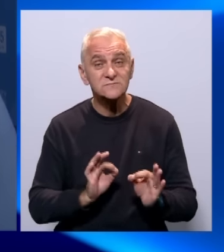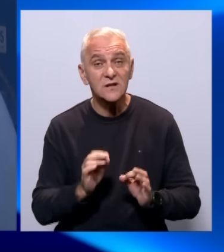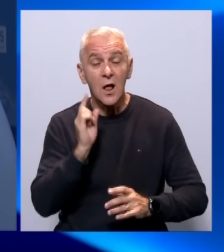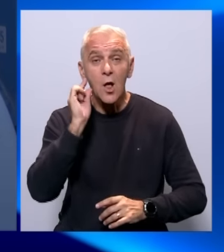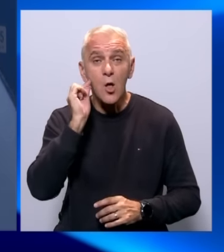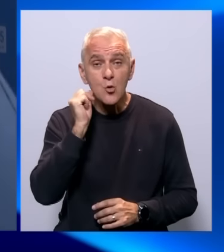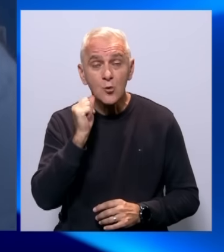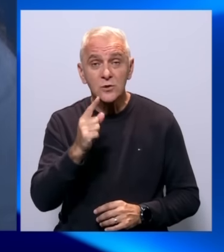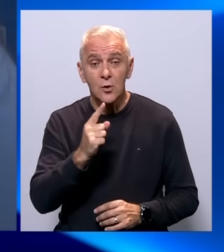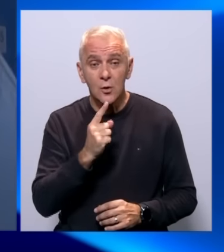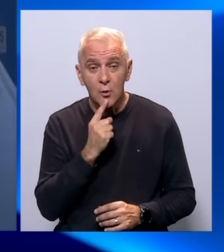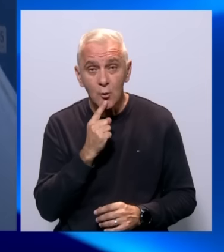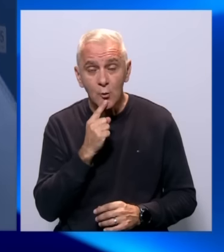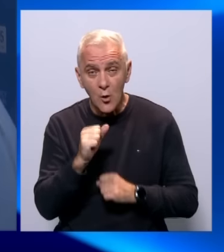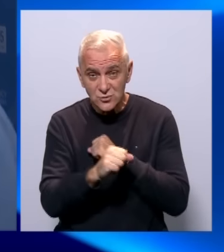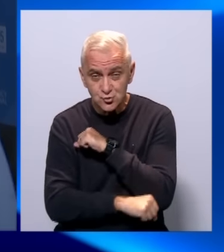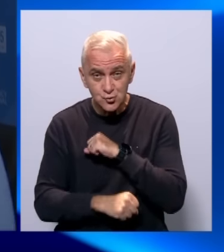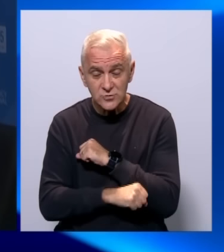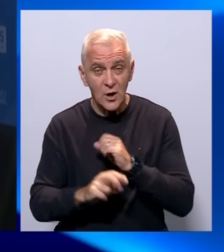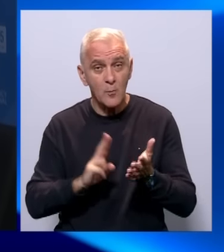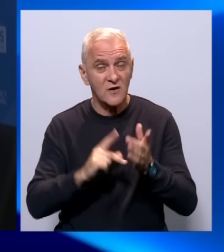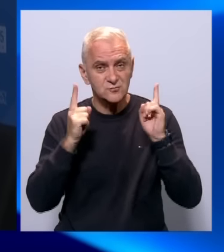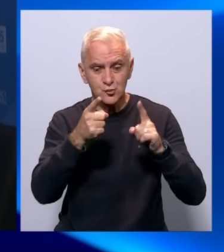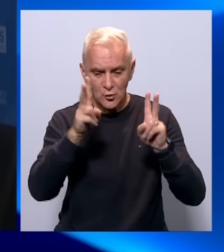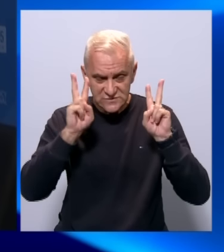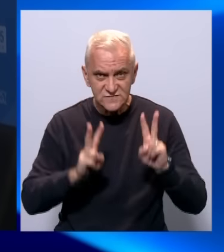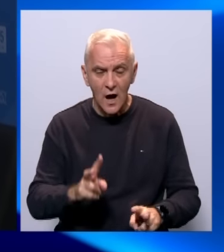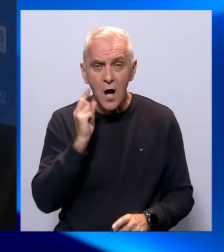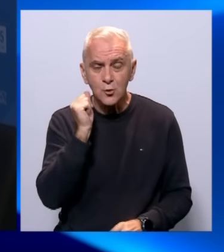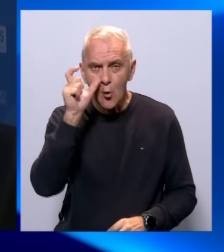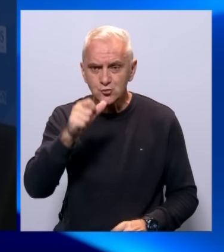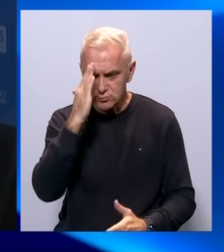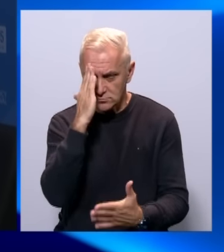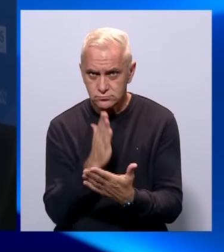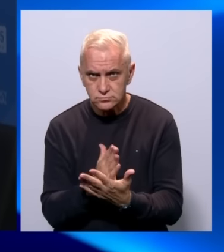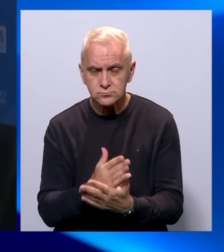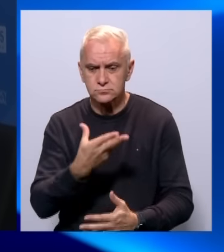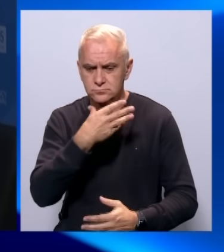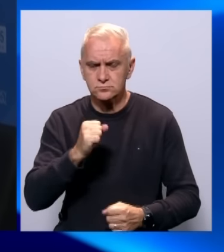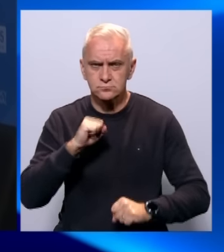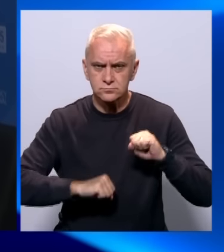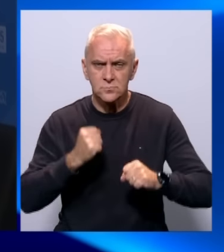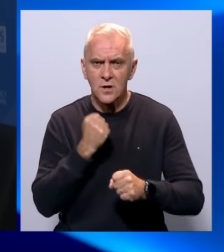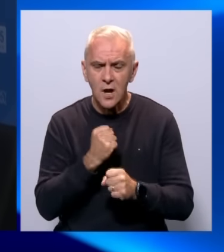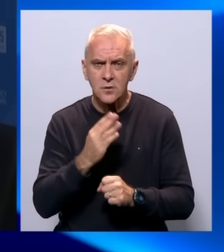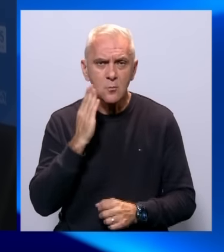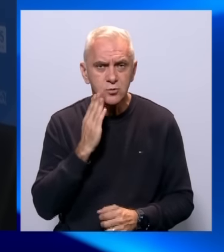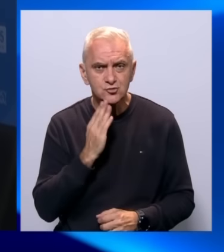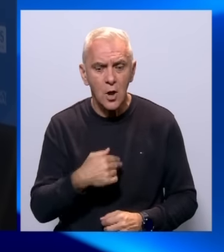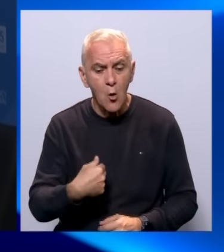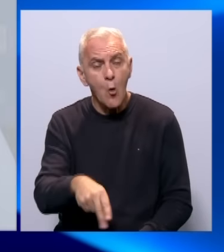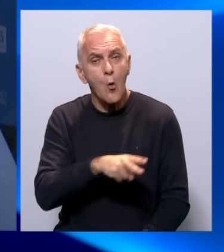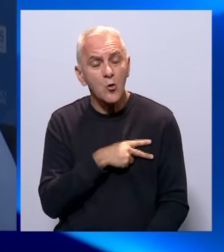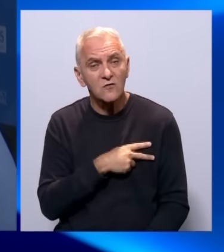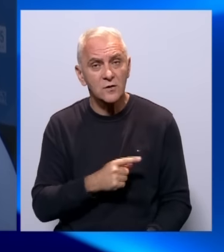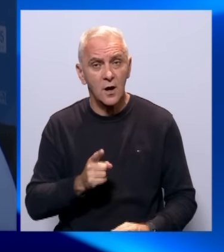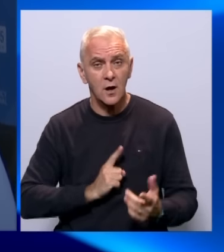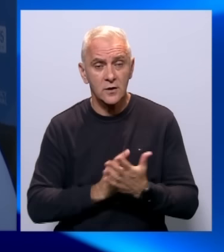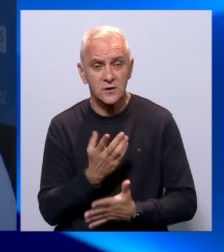da ljudi koji se biraju u pravosuđu, da su to zaista osobe od integriteta, da odgovaraju nekome za svoje rezultate.